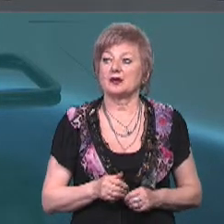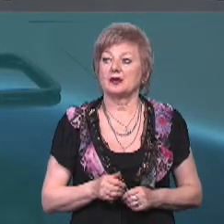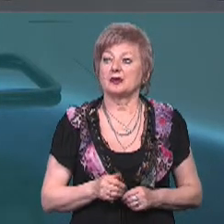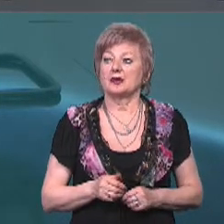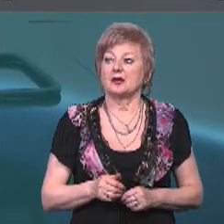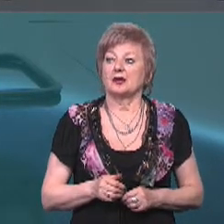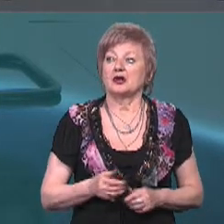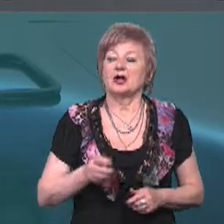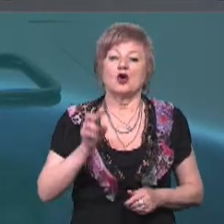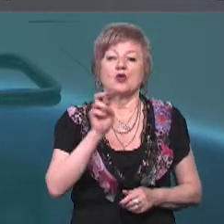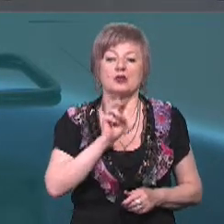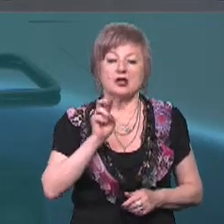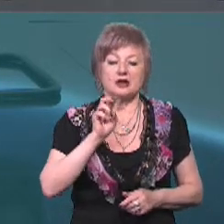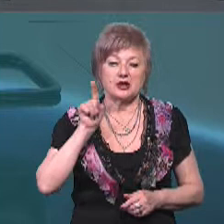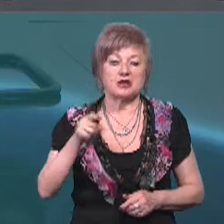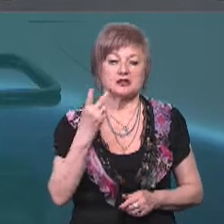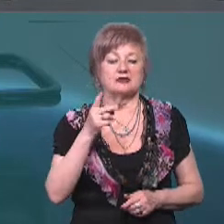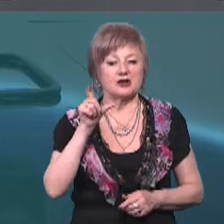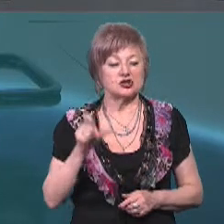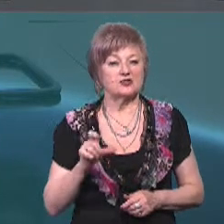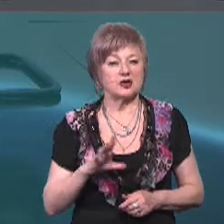Так. Бердянське було, там було людей.